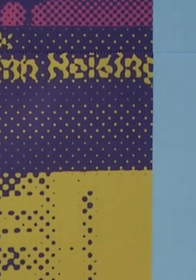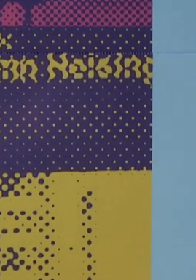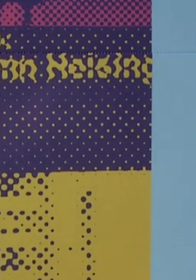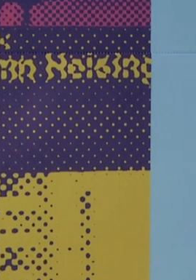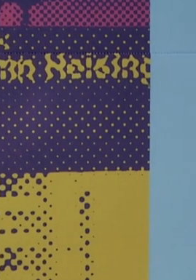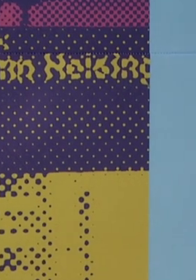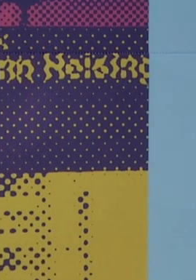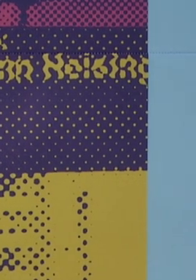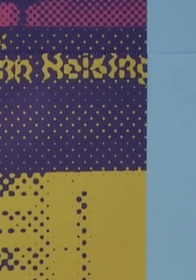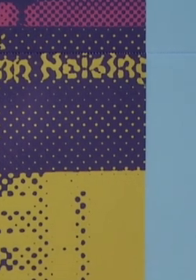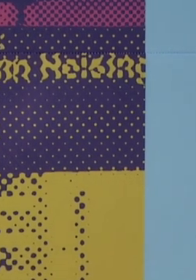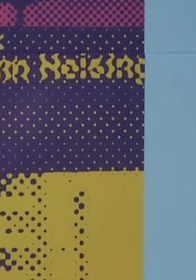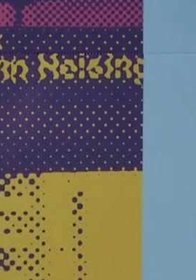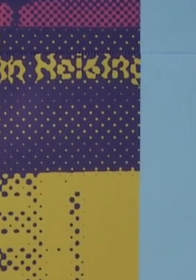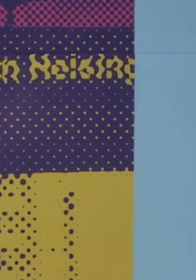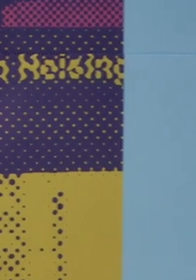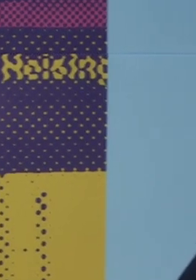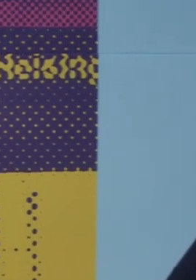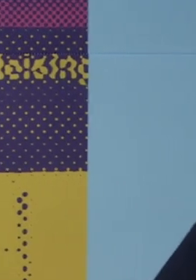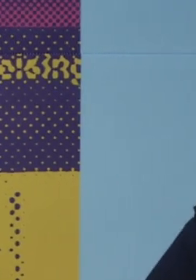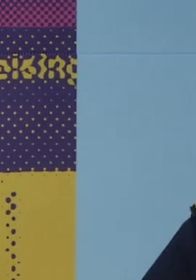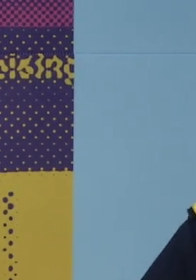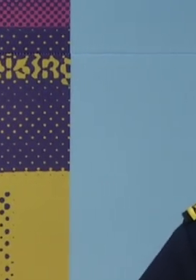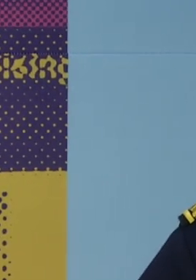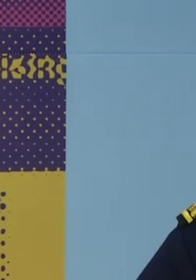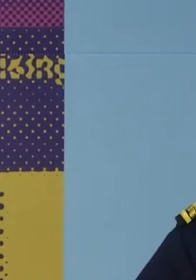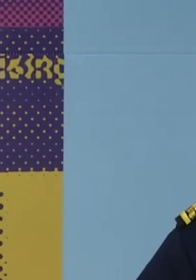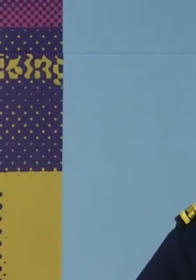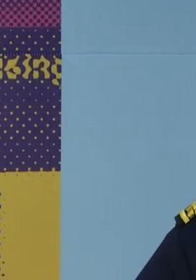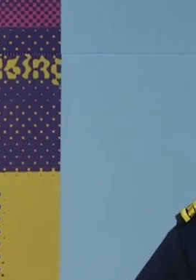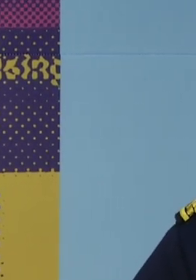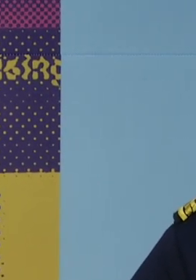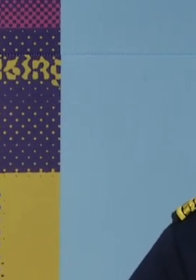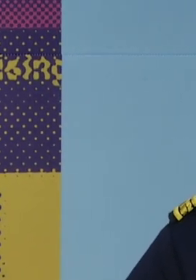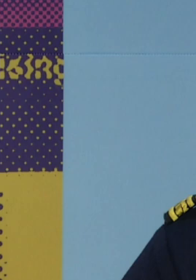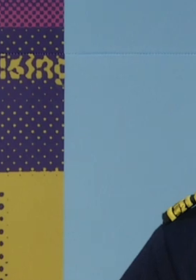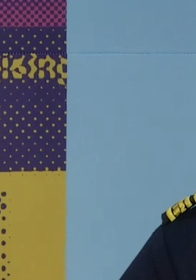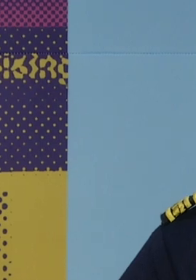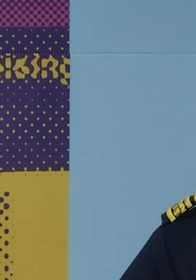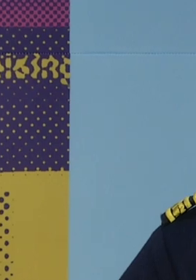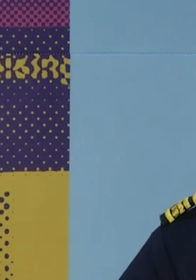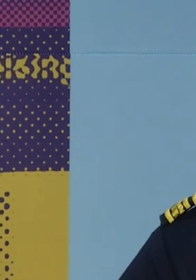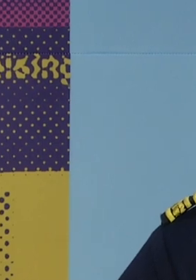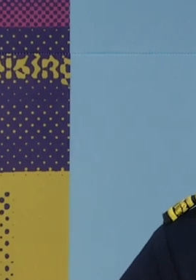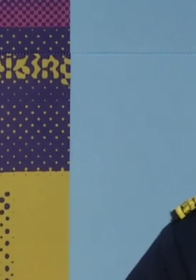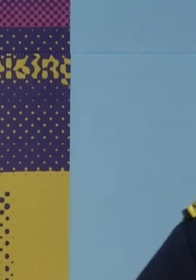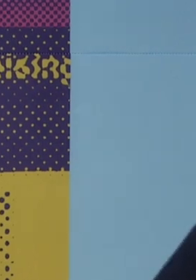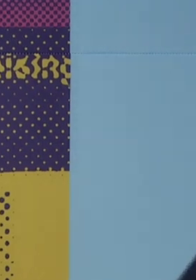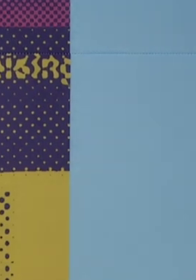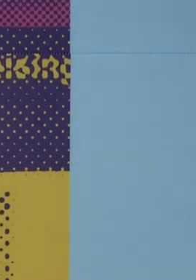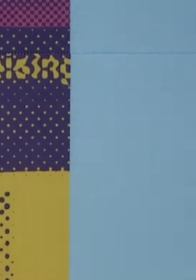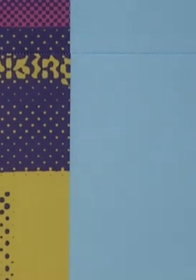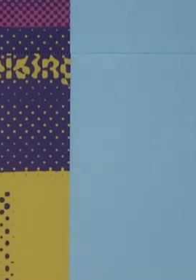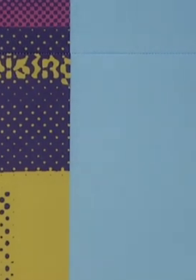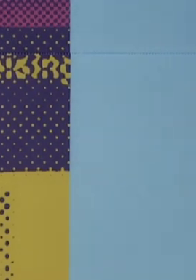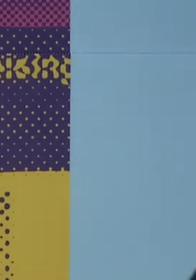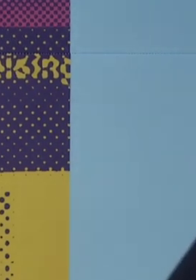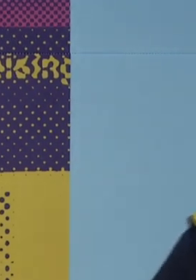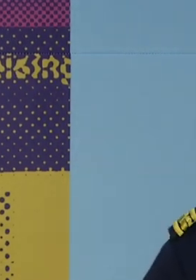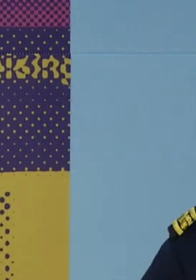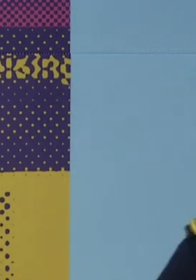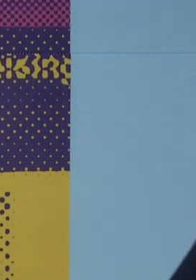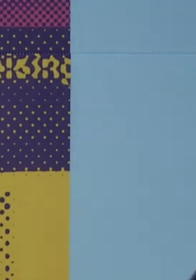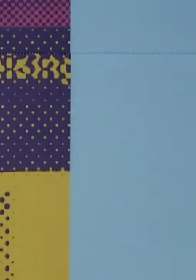annat. Man har god tillgång till vapen. Vi har god så vad behöver du då mer för att de inte ska gå runt fritt på gatan och göra som de vill? Ja, man kan säga så